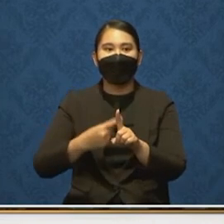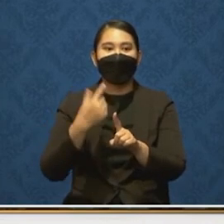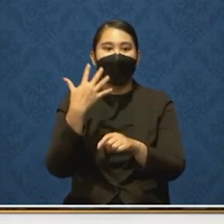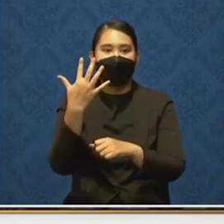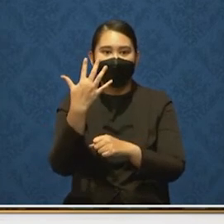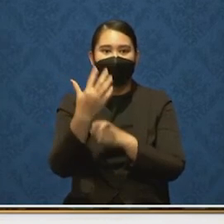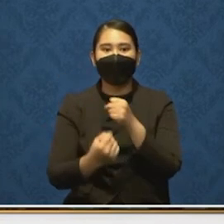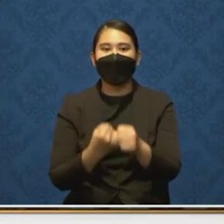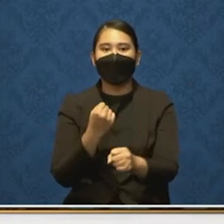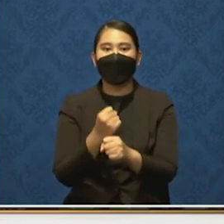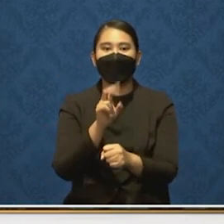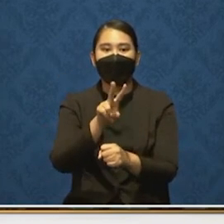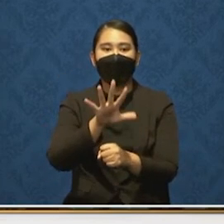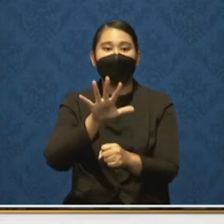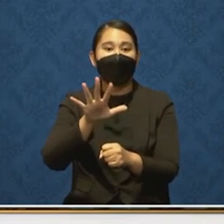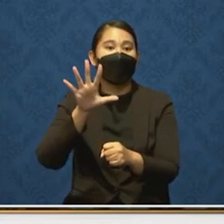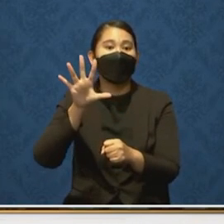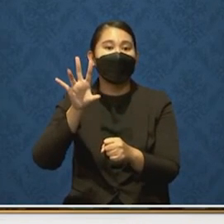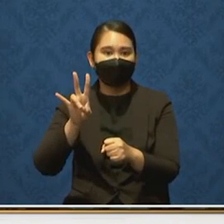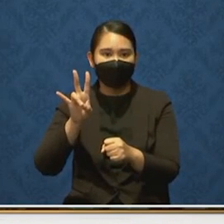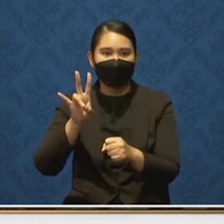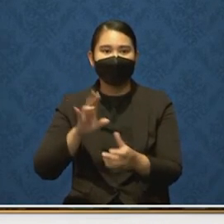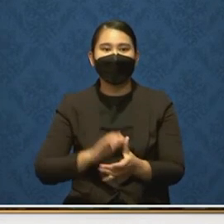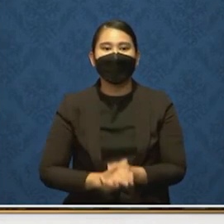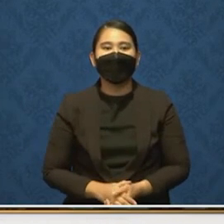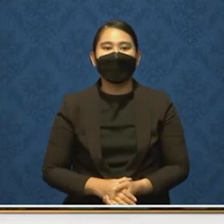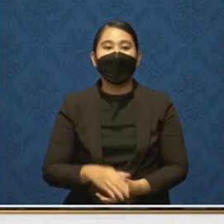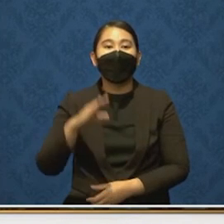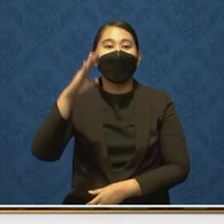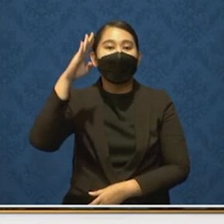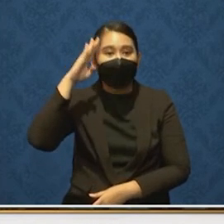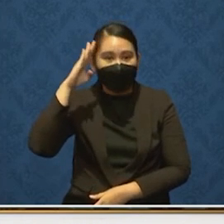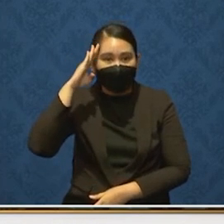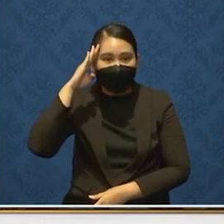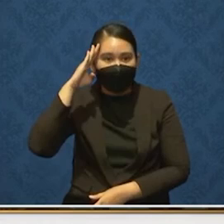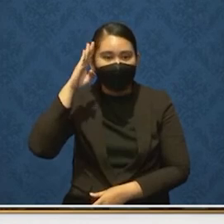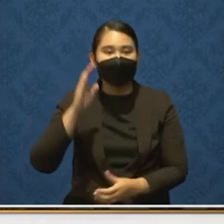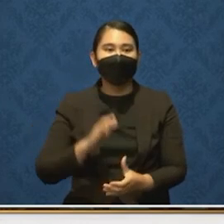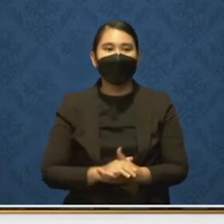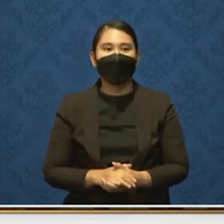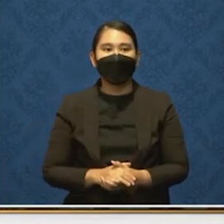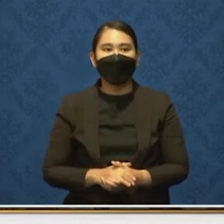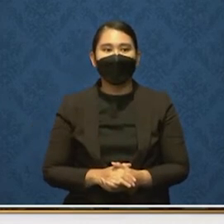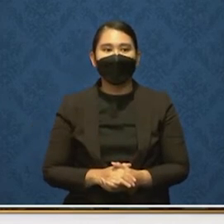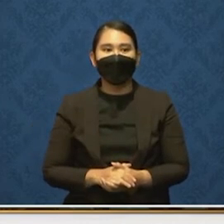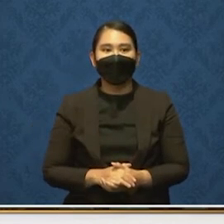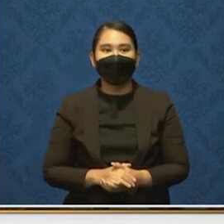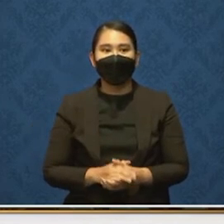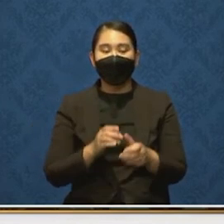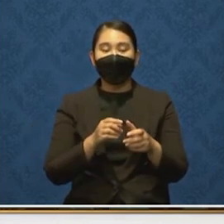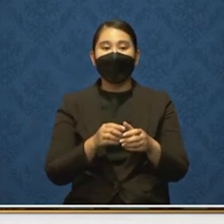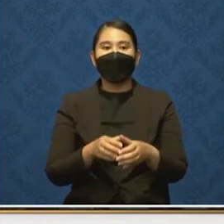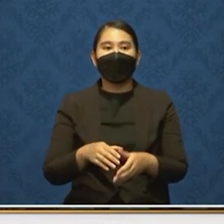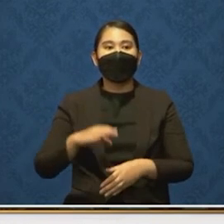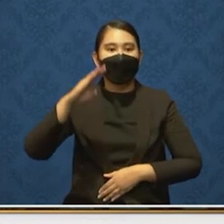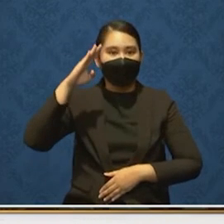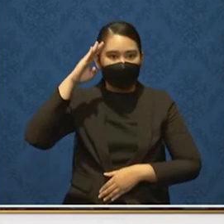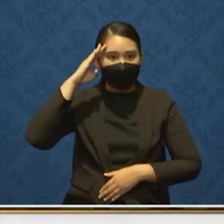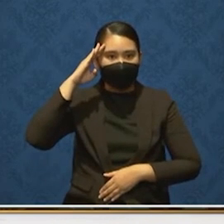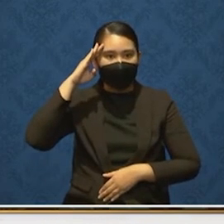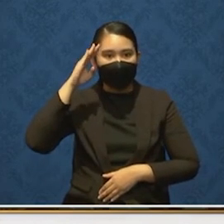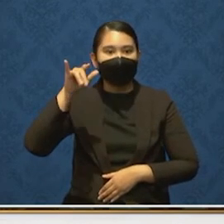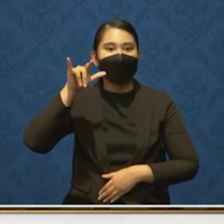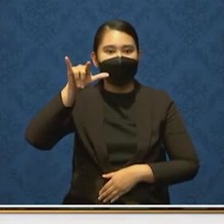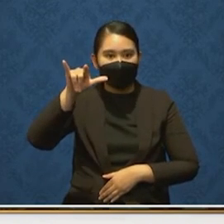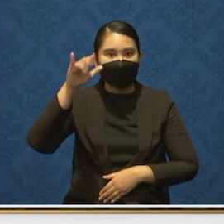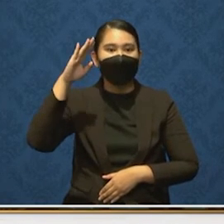57คุณประยทจานอดชา และผู้ชการฐานบรยาฐานอาศตำรวจรมทผช